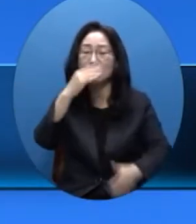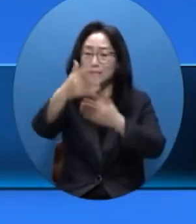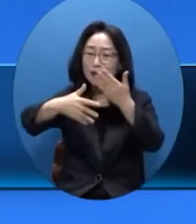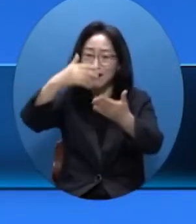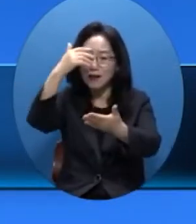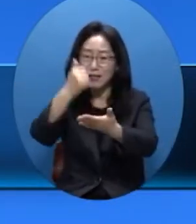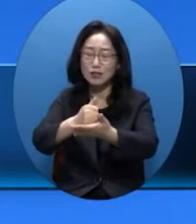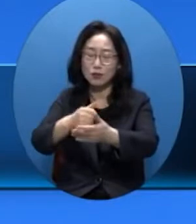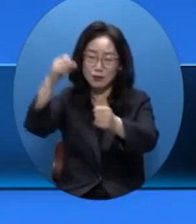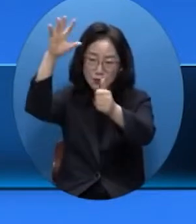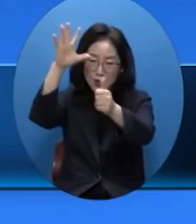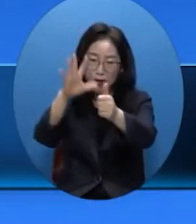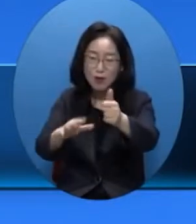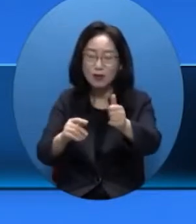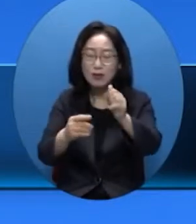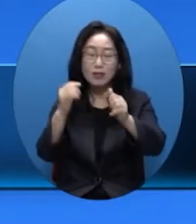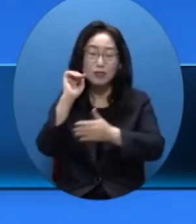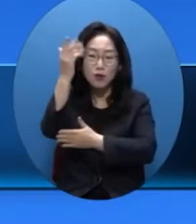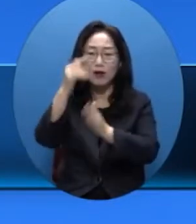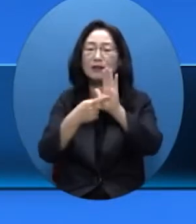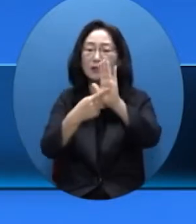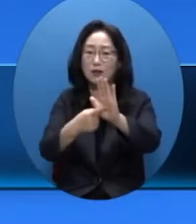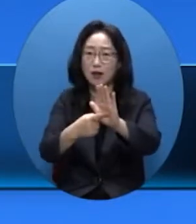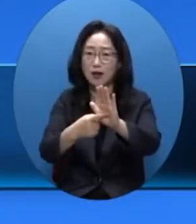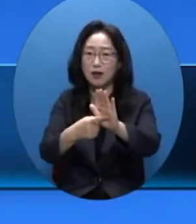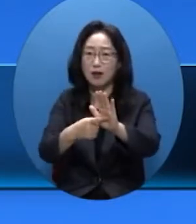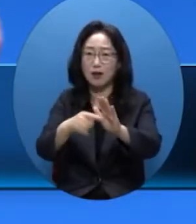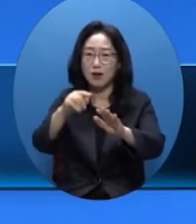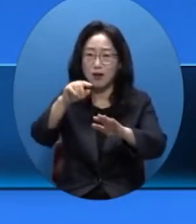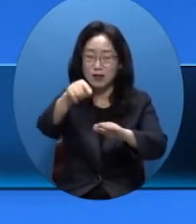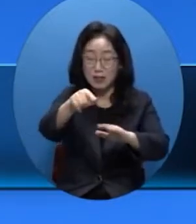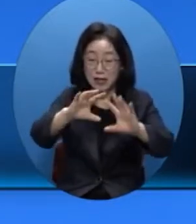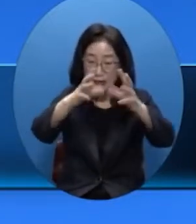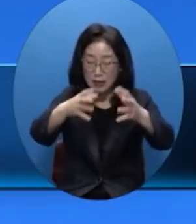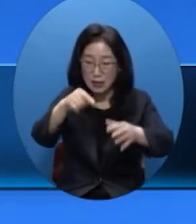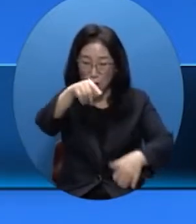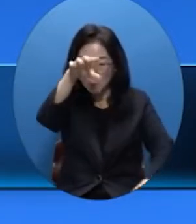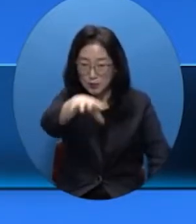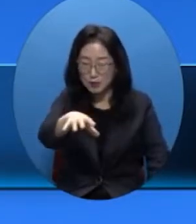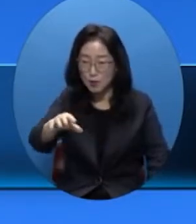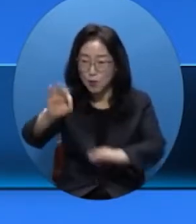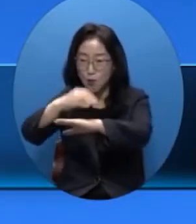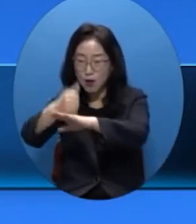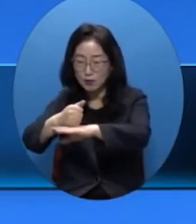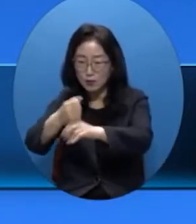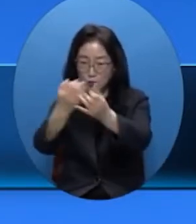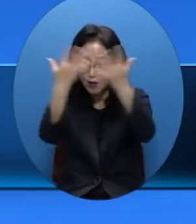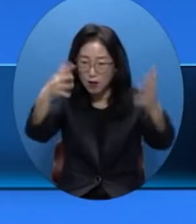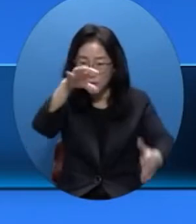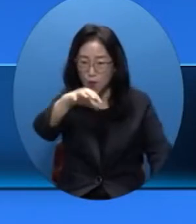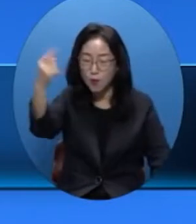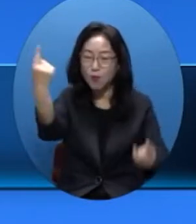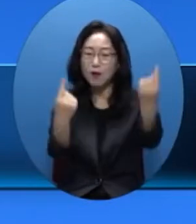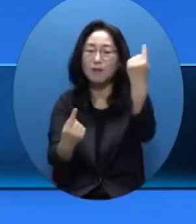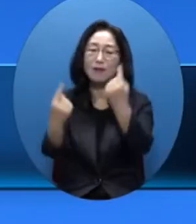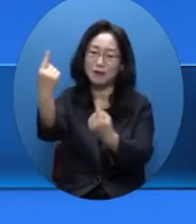그 영광이 네 위에 나타나는 이 나라들은 네 빛으로 만들었네 질은 내에 광명으로 나오리라